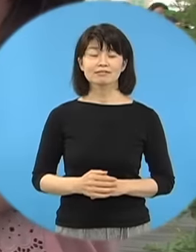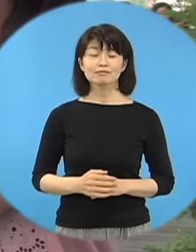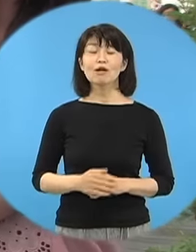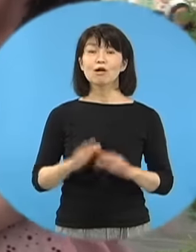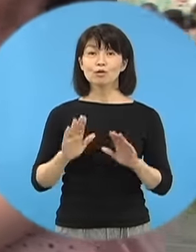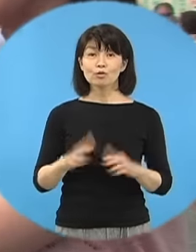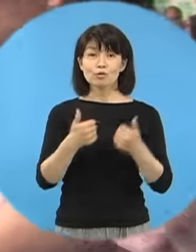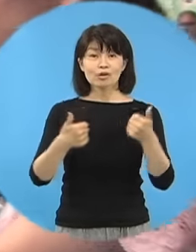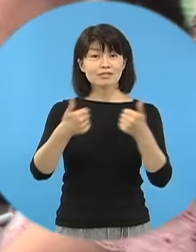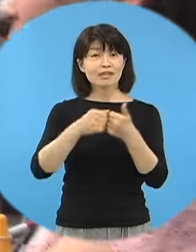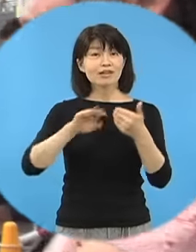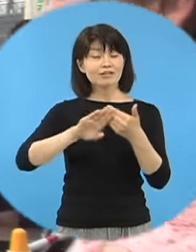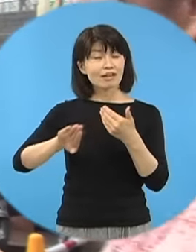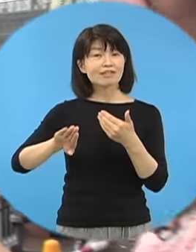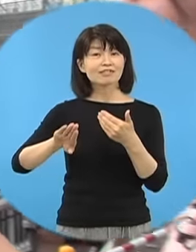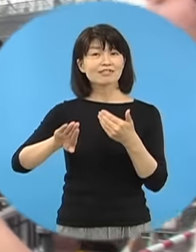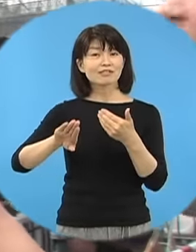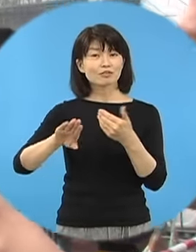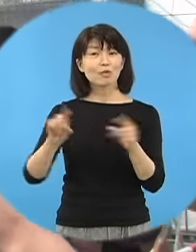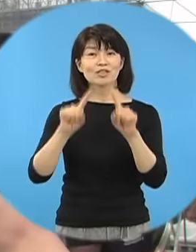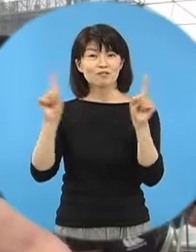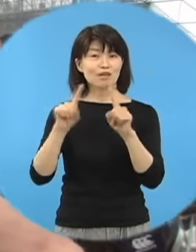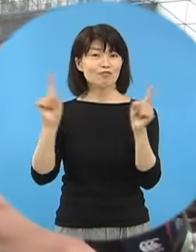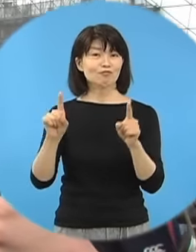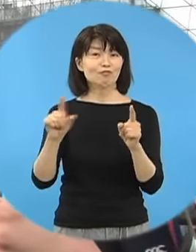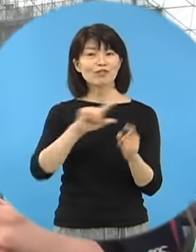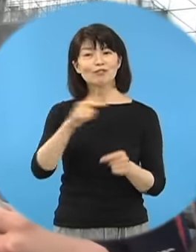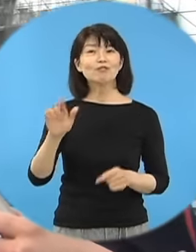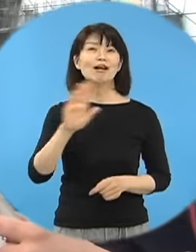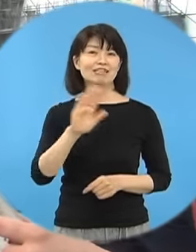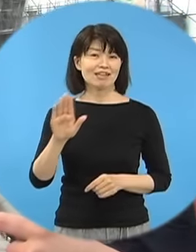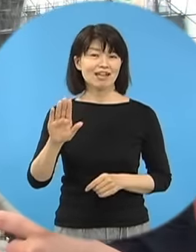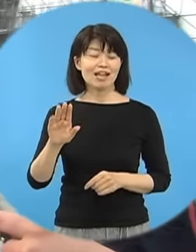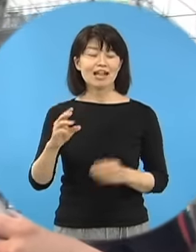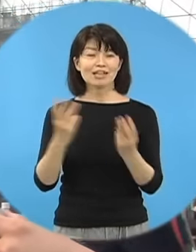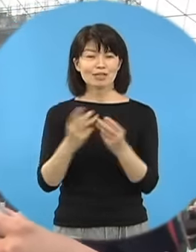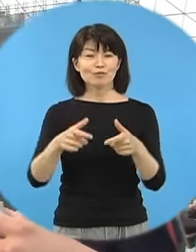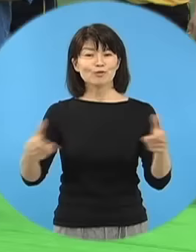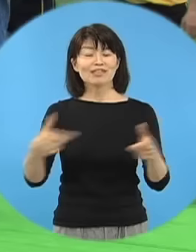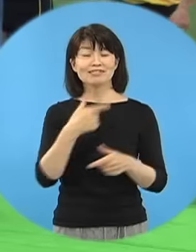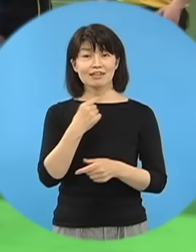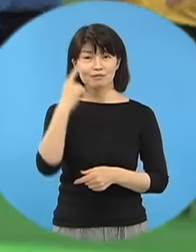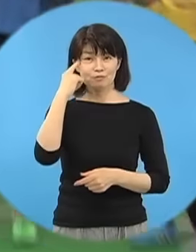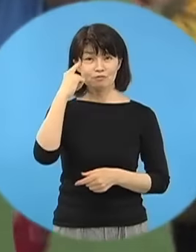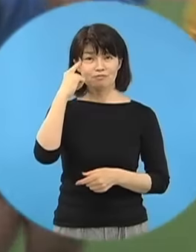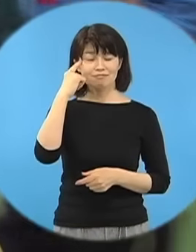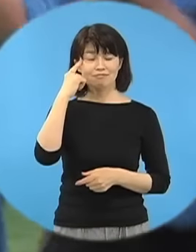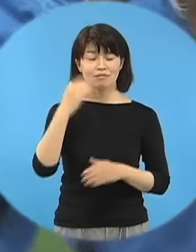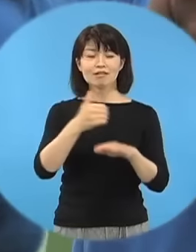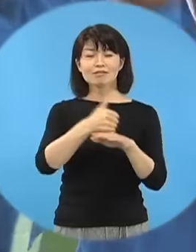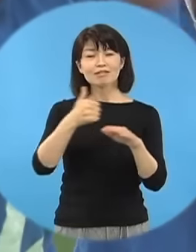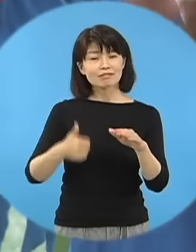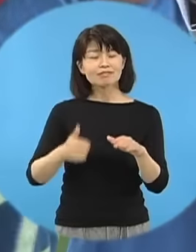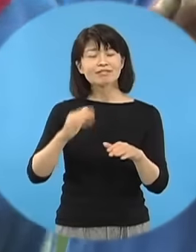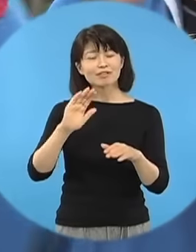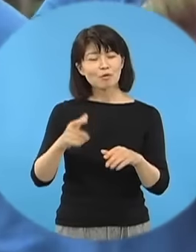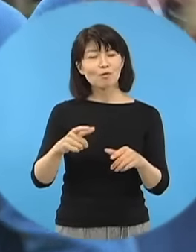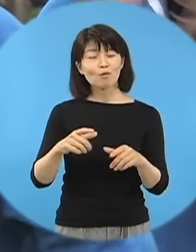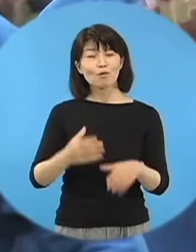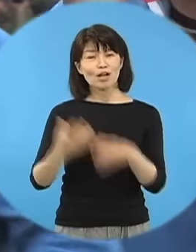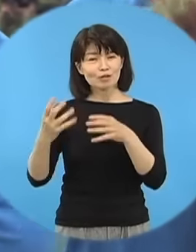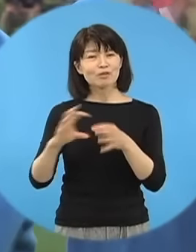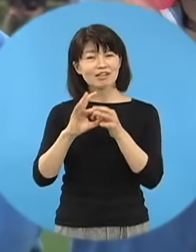はこ試合以外も喜べるベからあのこういう日をどんどん作っていきたいなと思いますはいま僕はもう現役じゃなくなってしまったからま